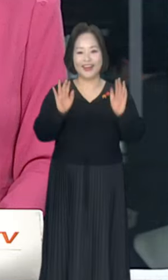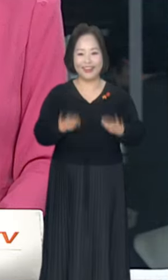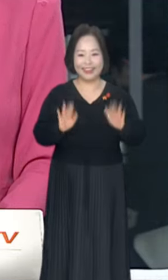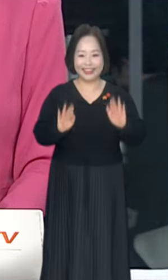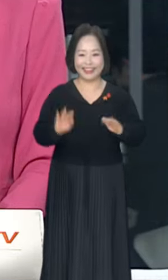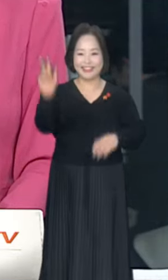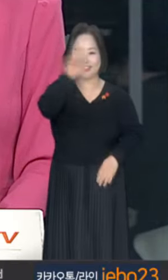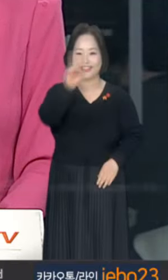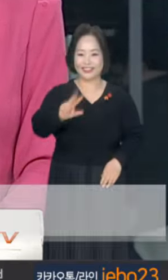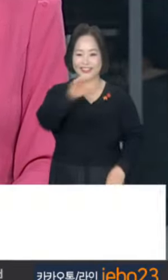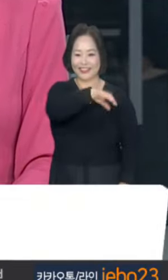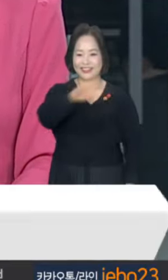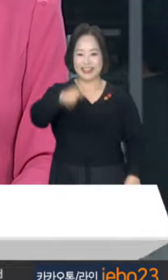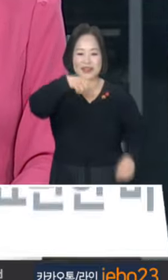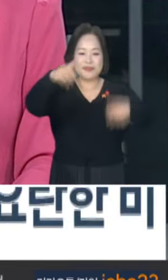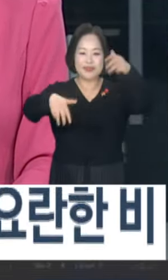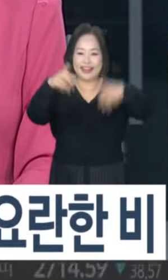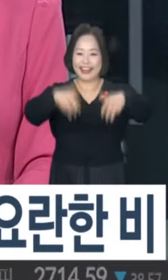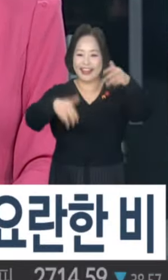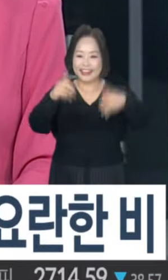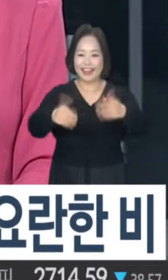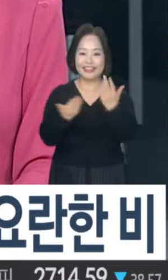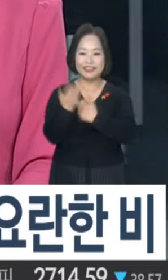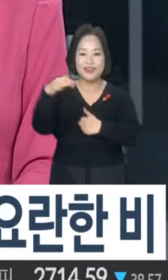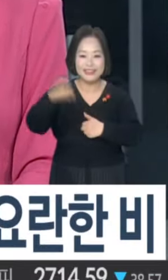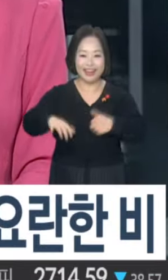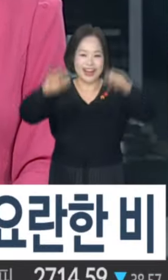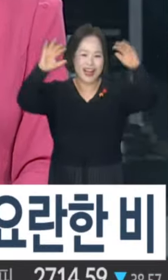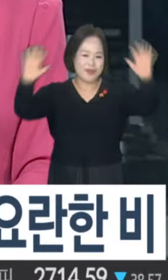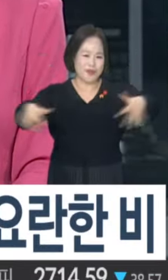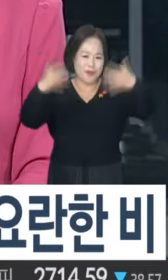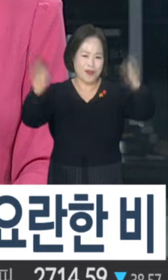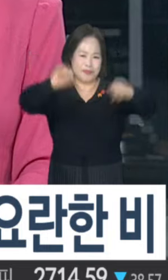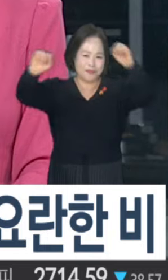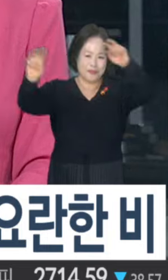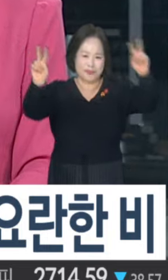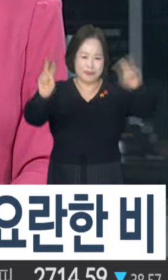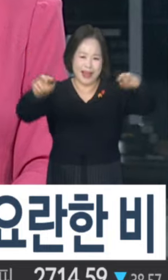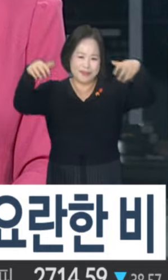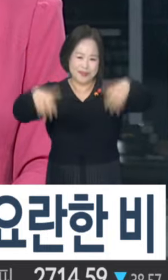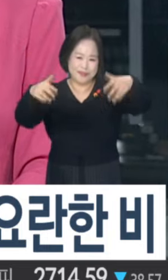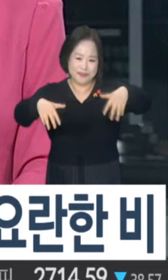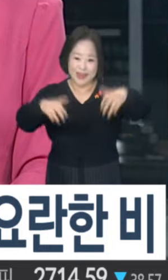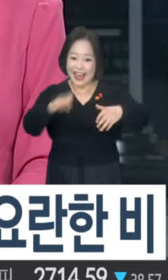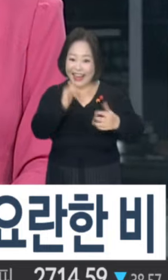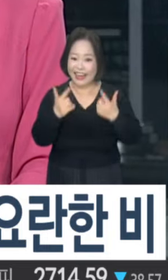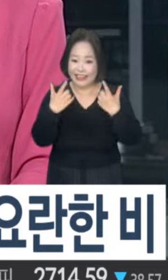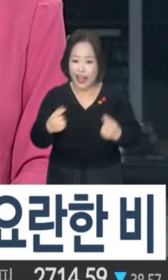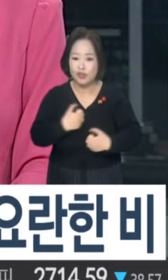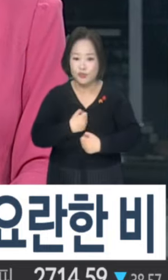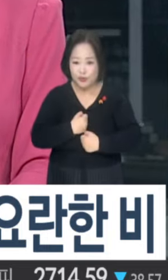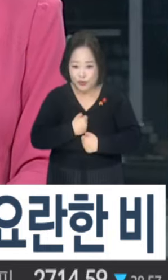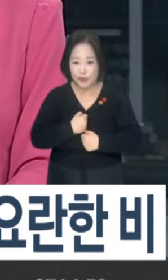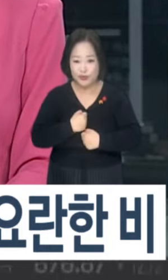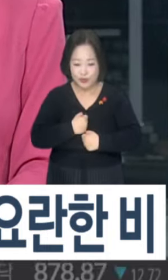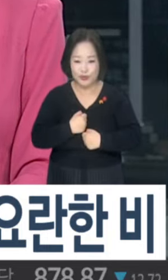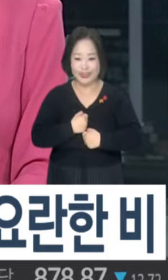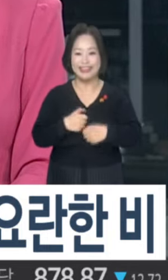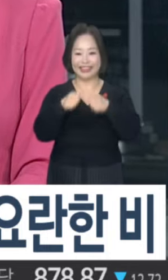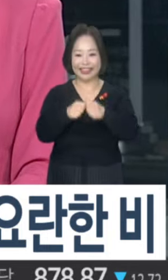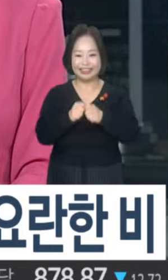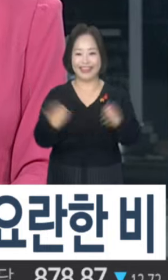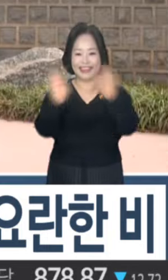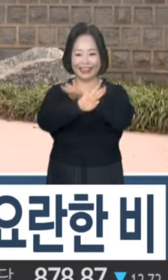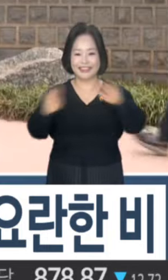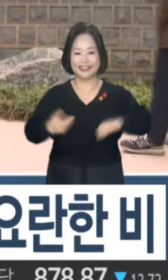네, 오늘은 전국 대부분 지역에 비가 내리겠습니다. 제주도에는 돌풍과 벼락을 동반한 요란한 비가 예보돼 주의하셔야겠는데요. 자세한